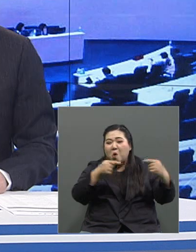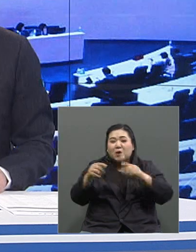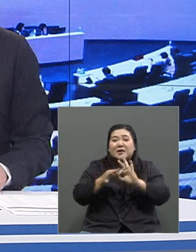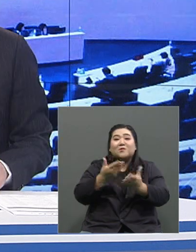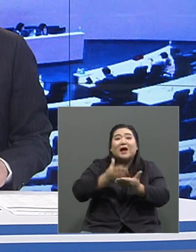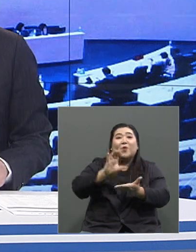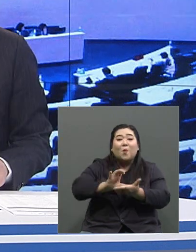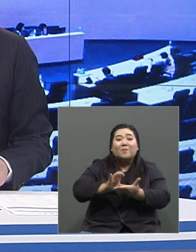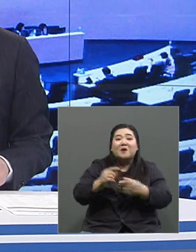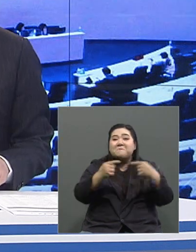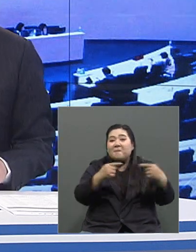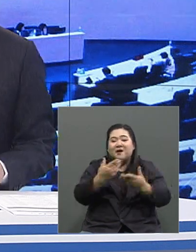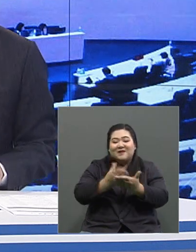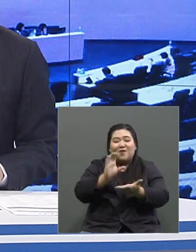ๆงบประมาณใดจ่าย 67เนี่ยนะครับ